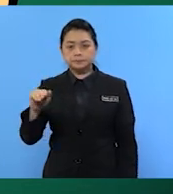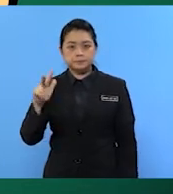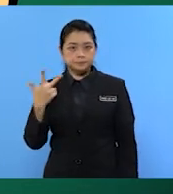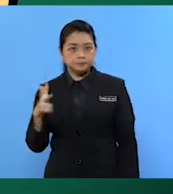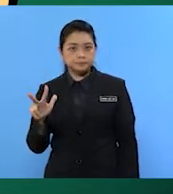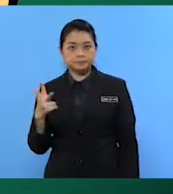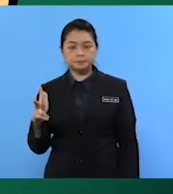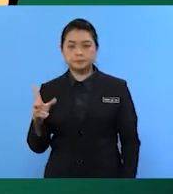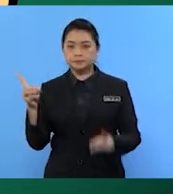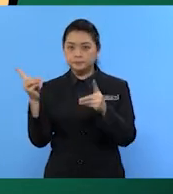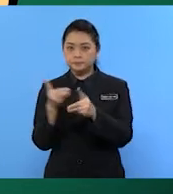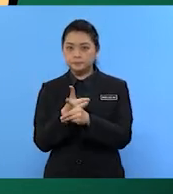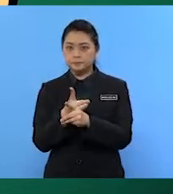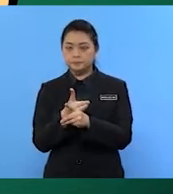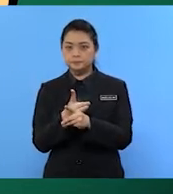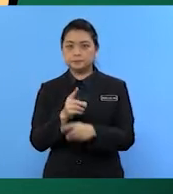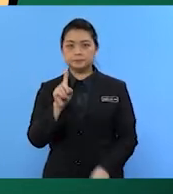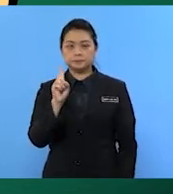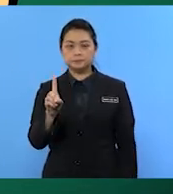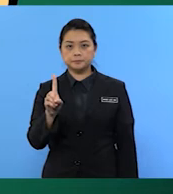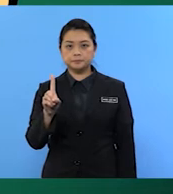1/13 darab